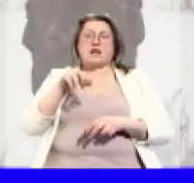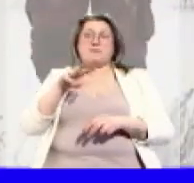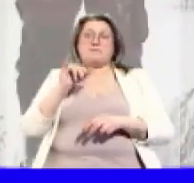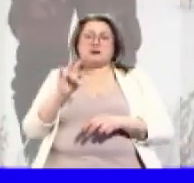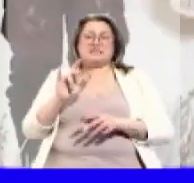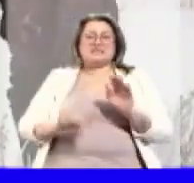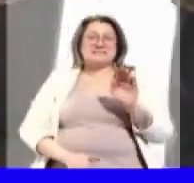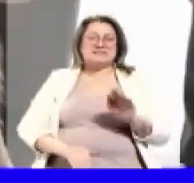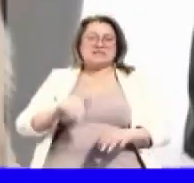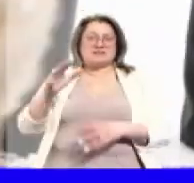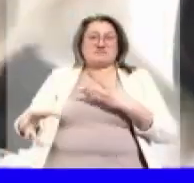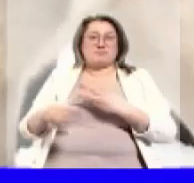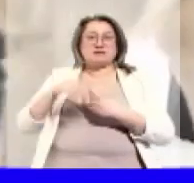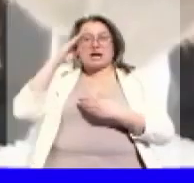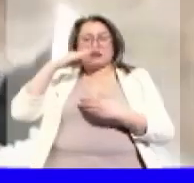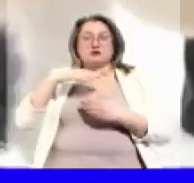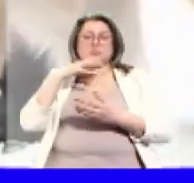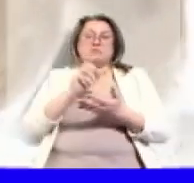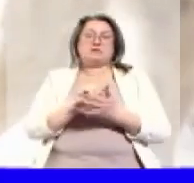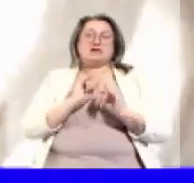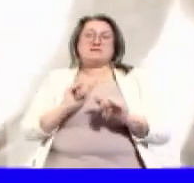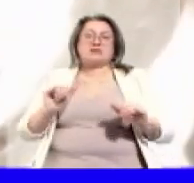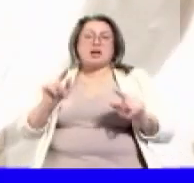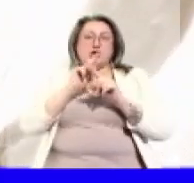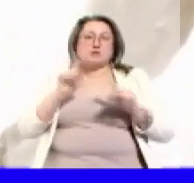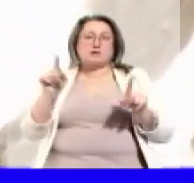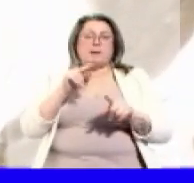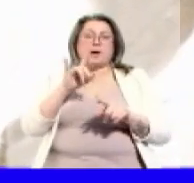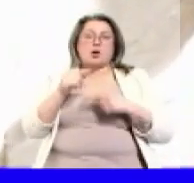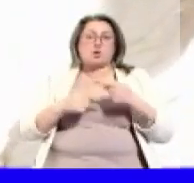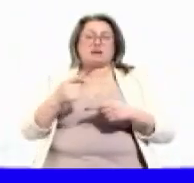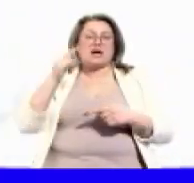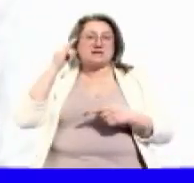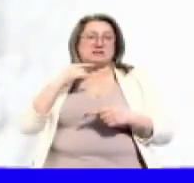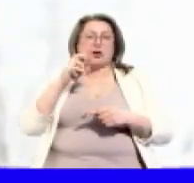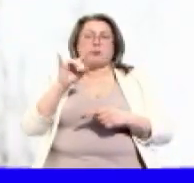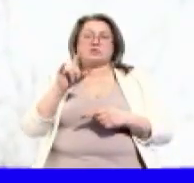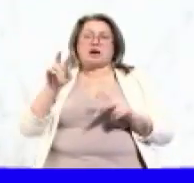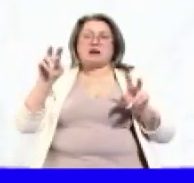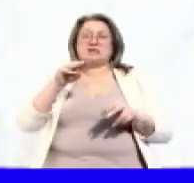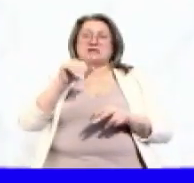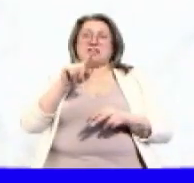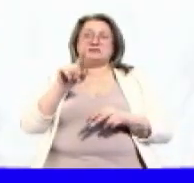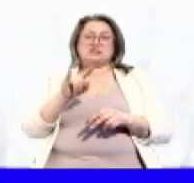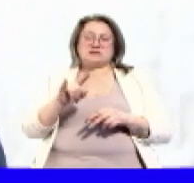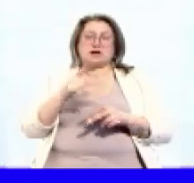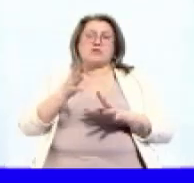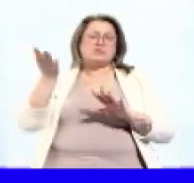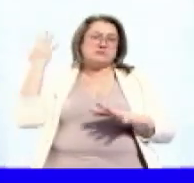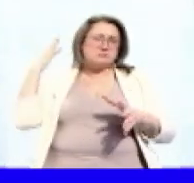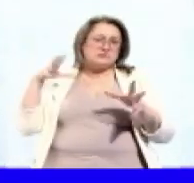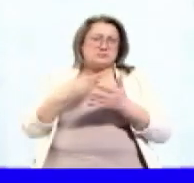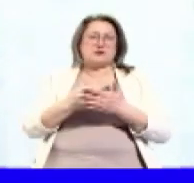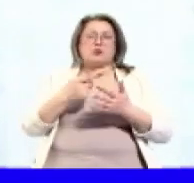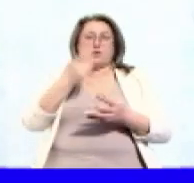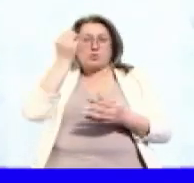С самого детства вместе с отцом он занимается разведением особенной породы. Казахская борзая тазы во все времена славилась